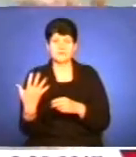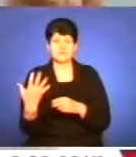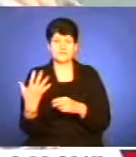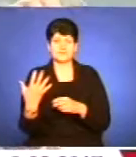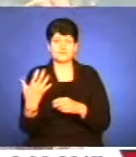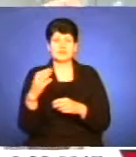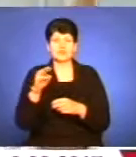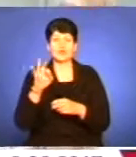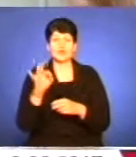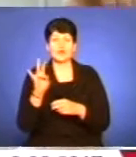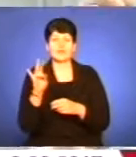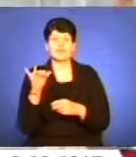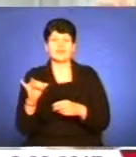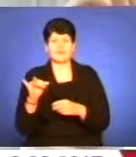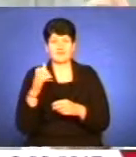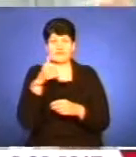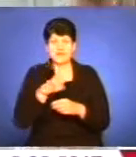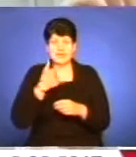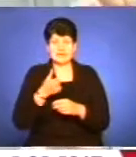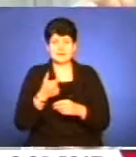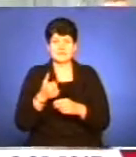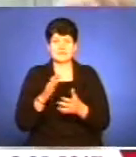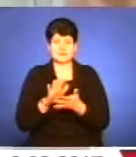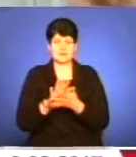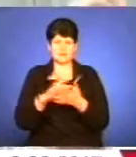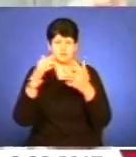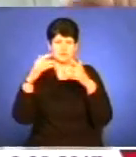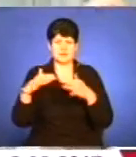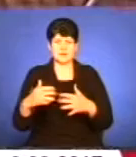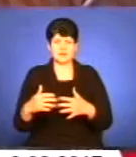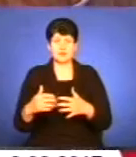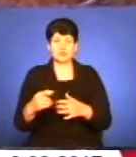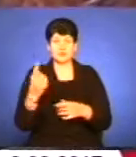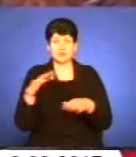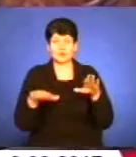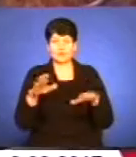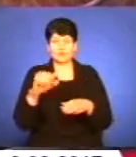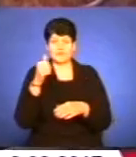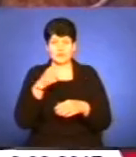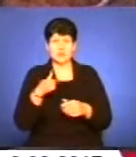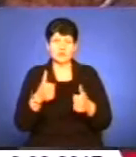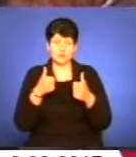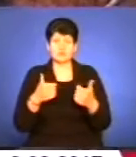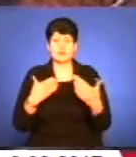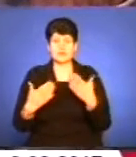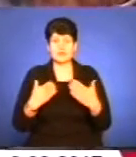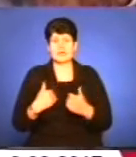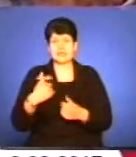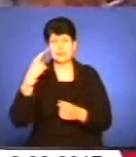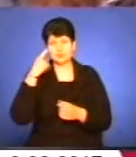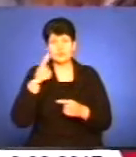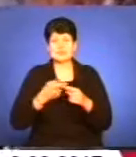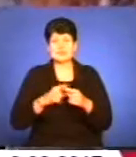0,5 тонни в рік по пунктах забудни, які 10 штук. Добре до цього ставлюся. Я думаю, що це